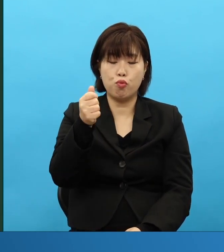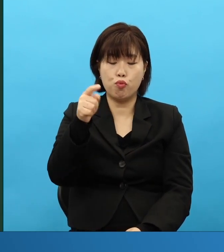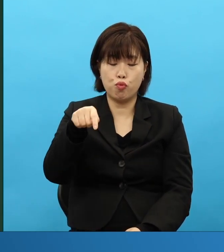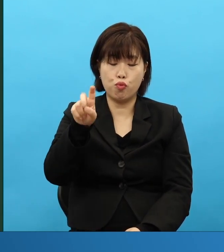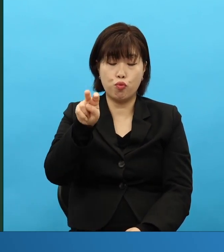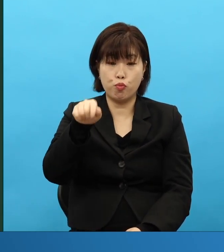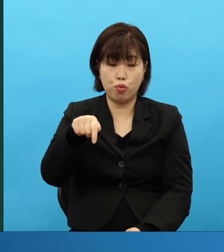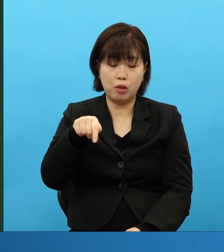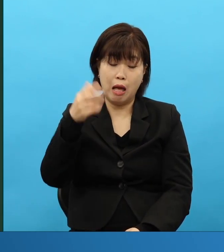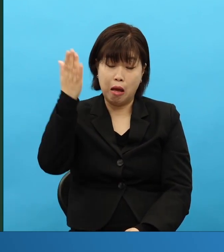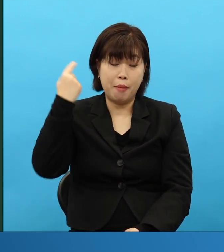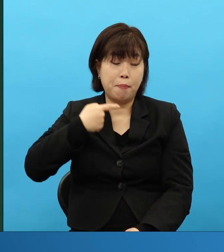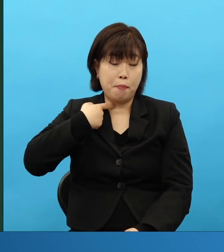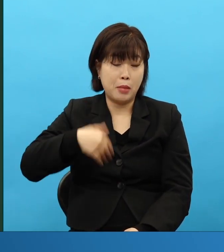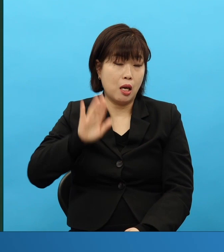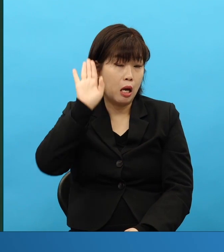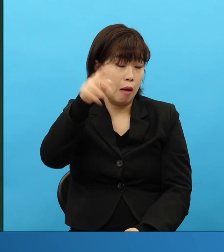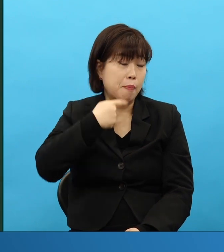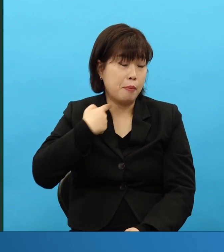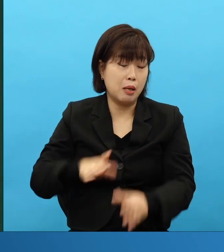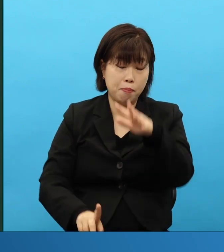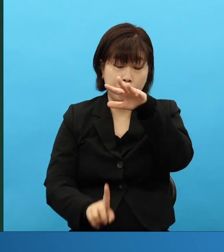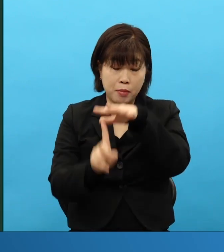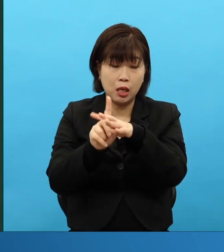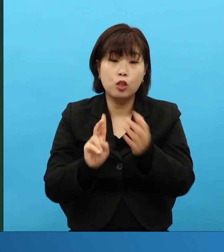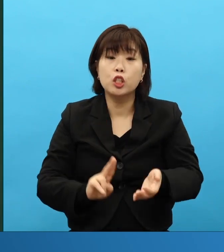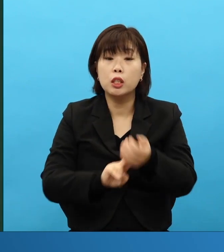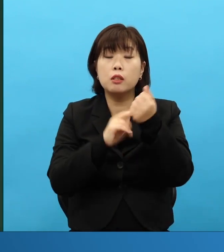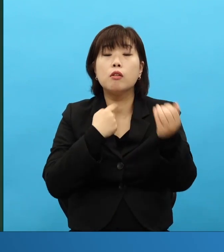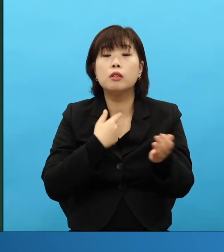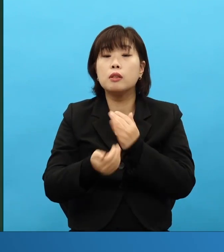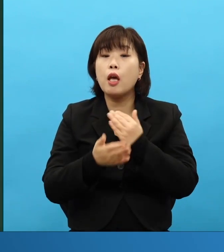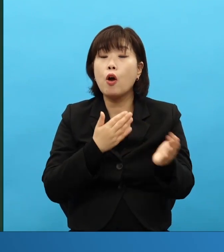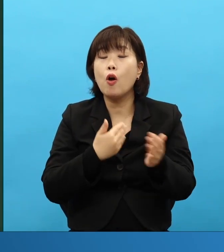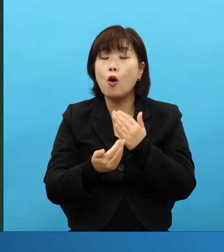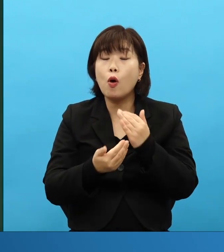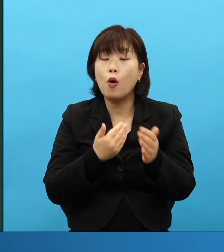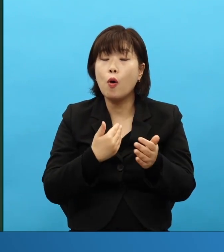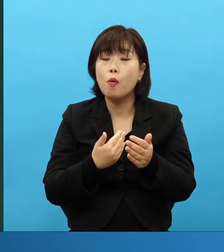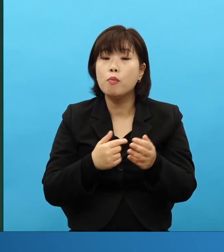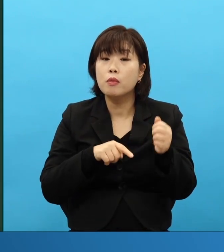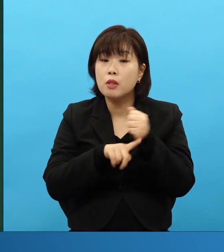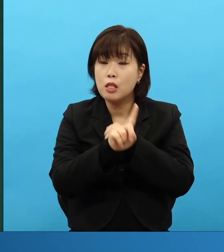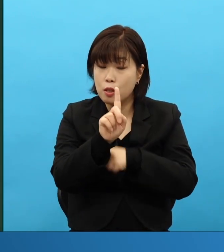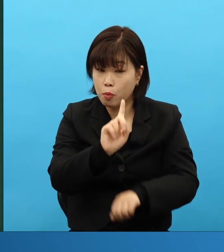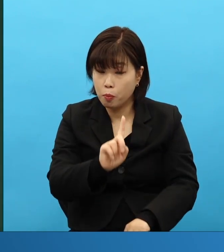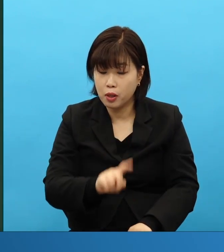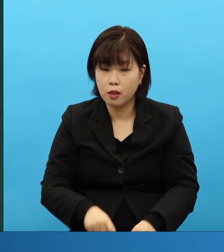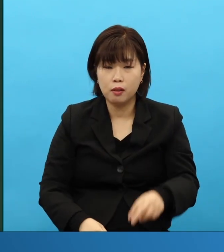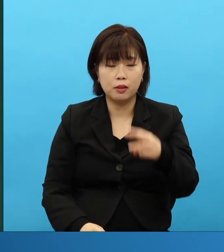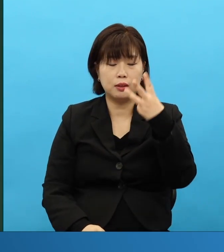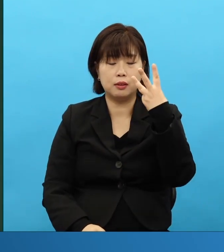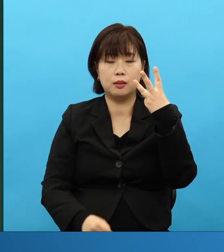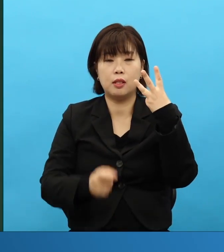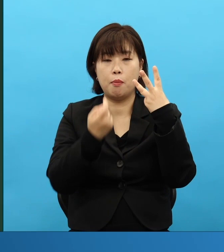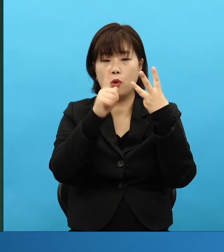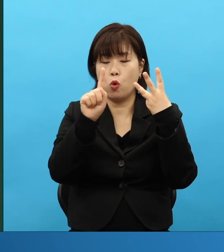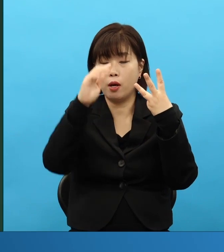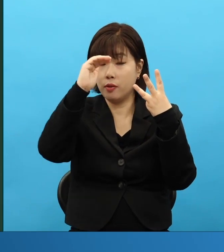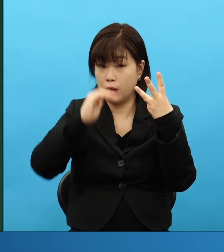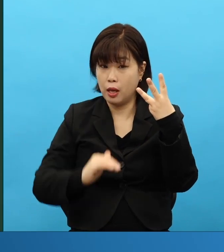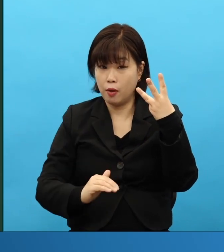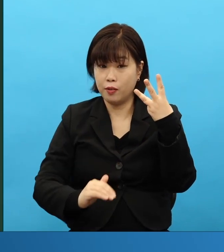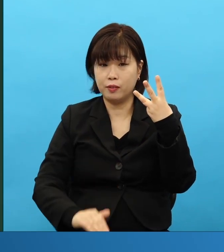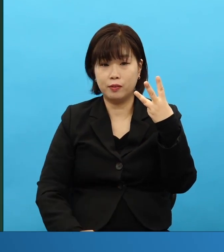unprecedented 작전이 repeated? 내게 있는 의미가 뭐냐? Then what is the significance of the Operation Jericho to you? 이거를 다음 달에 찾아야 돼요. Then you must find this in the next month.